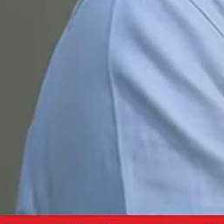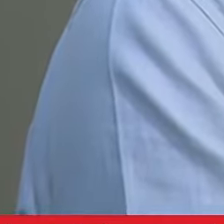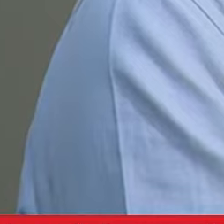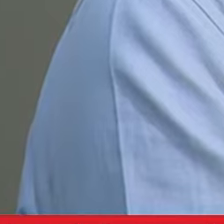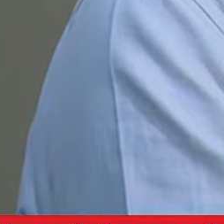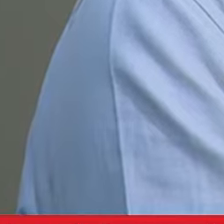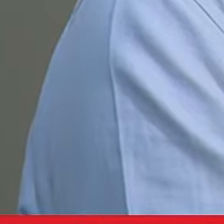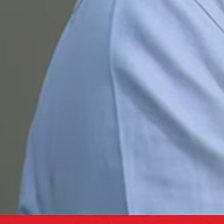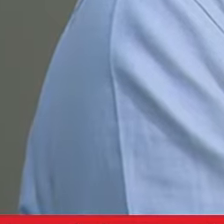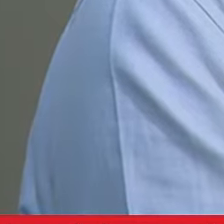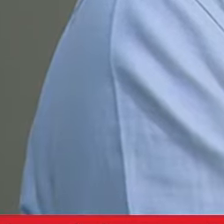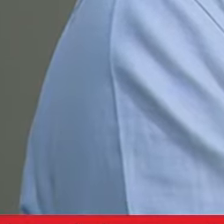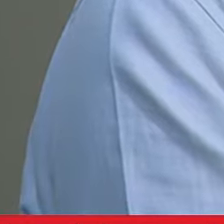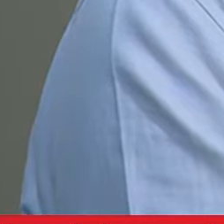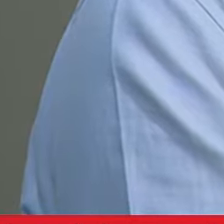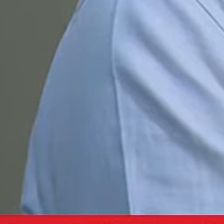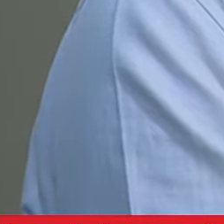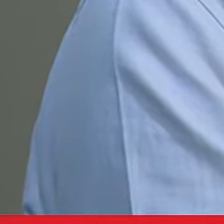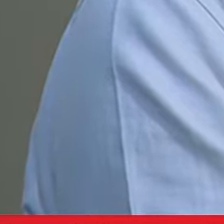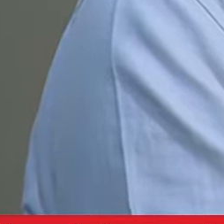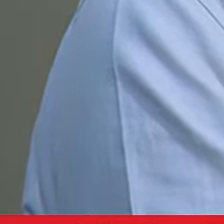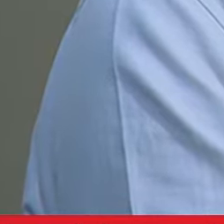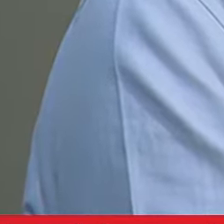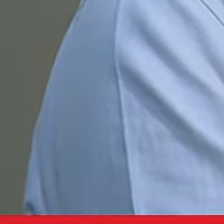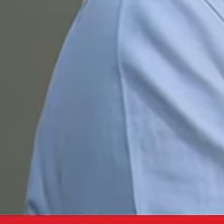آية الليل